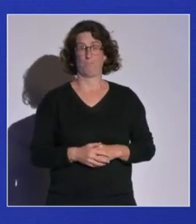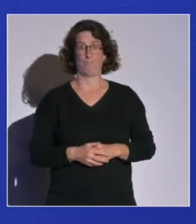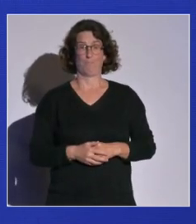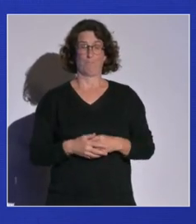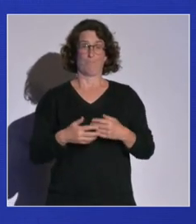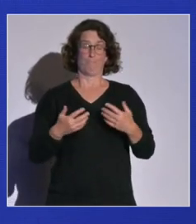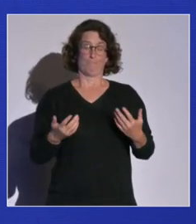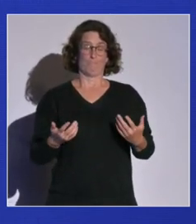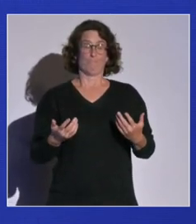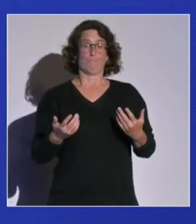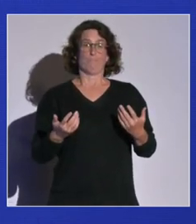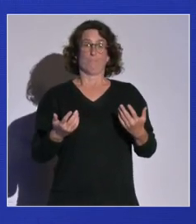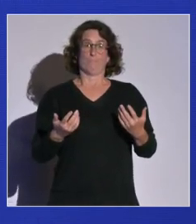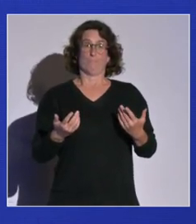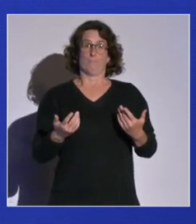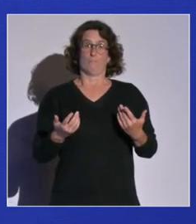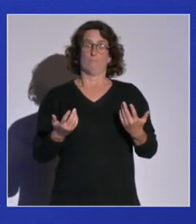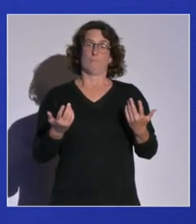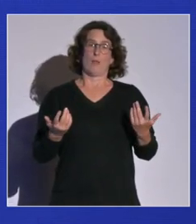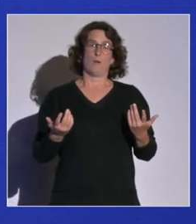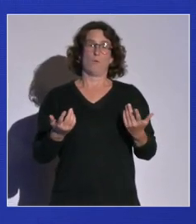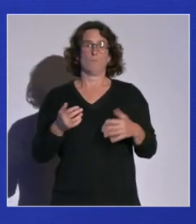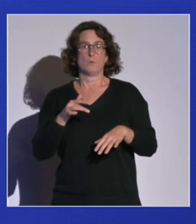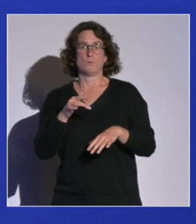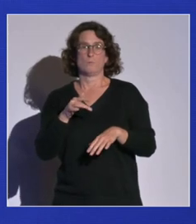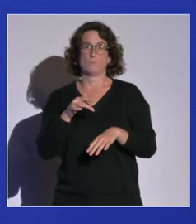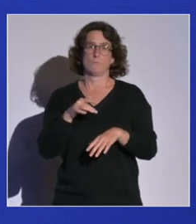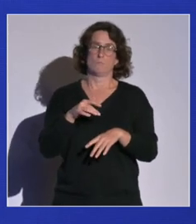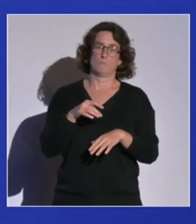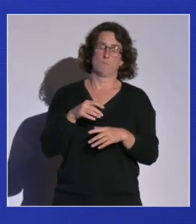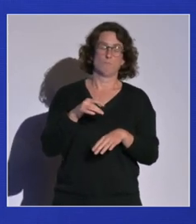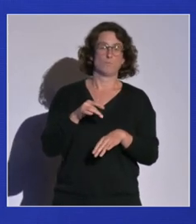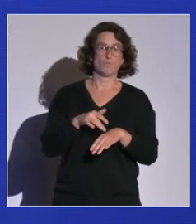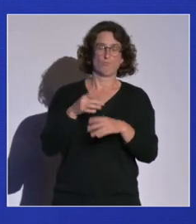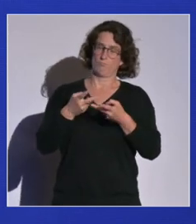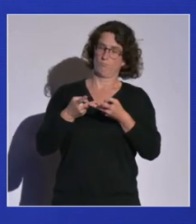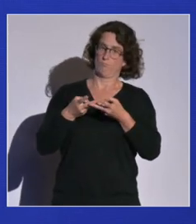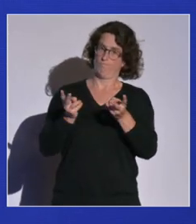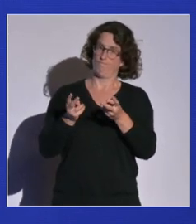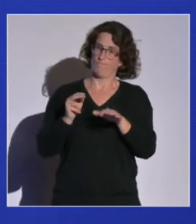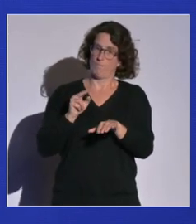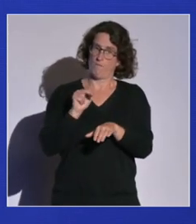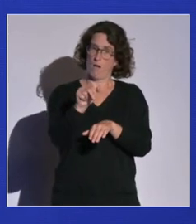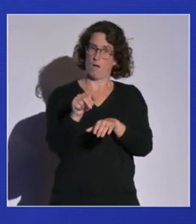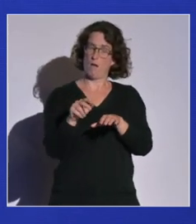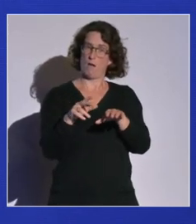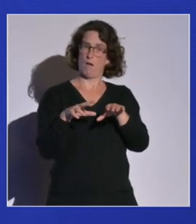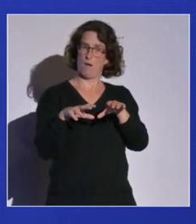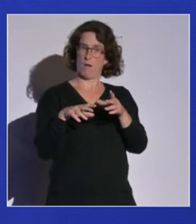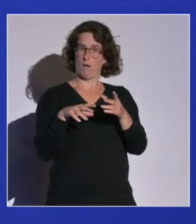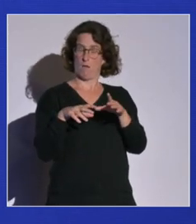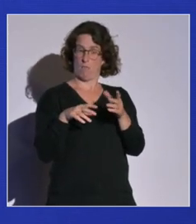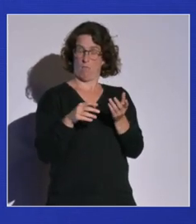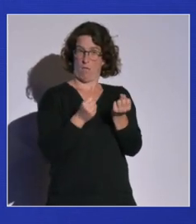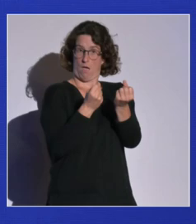largement annoncé, exercé des responsabilités, annoncé ce qui allait se produire, notamment dans ce livre qui a été cité hier à la tribune, j'étais très